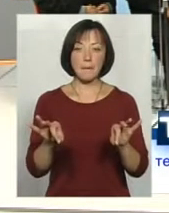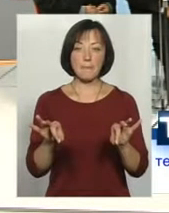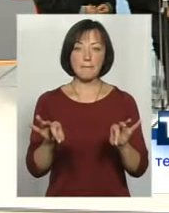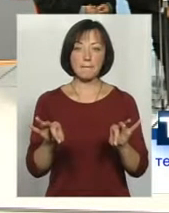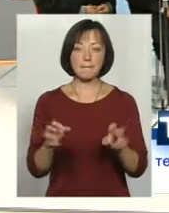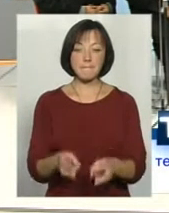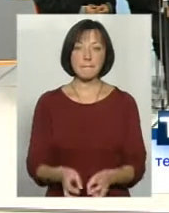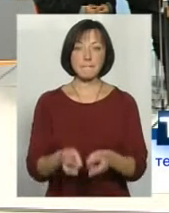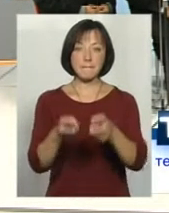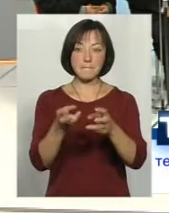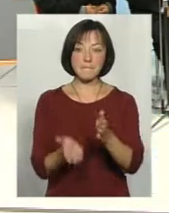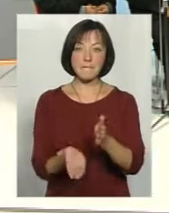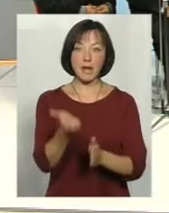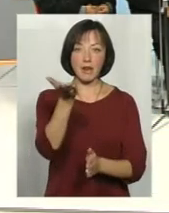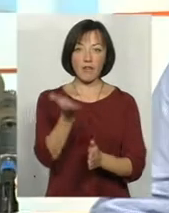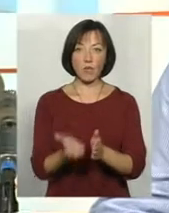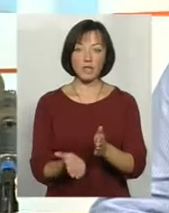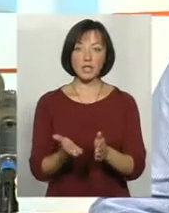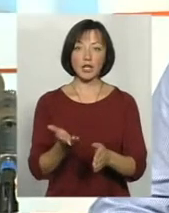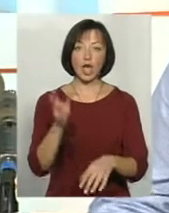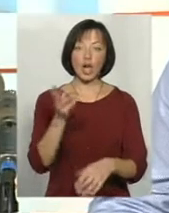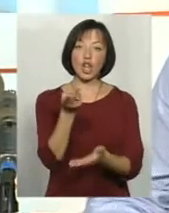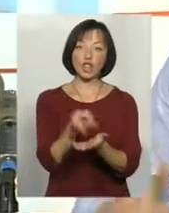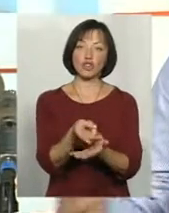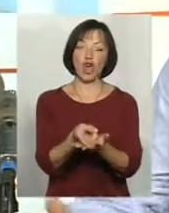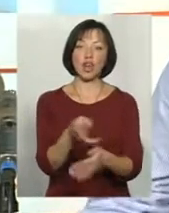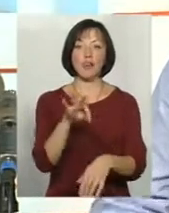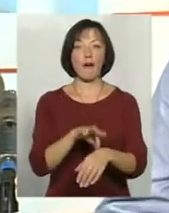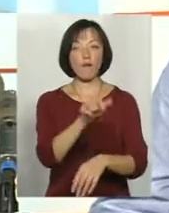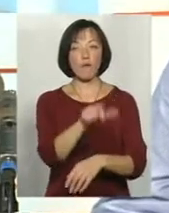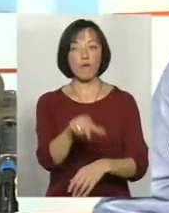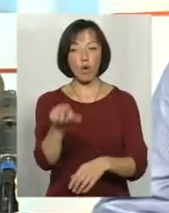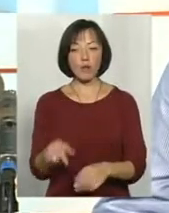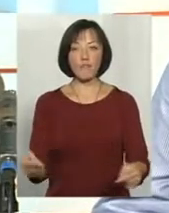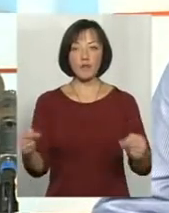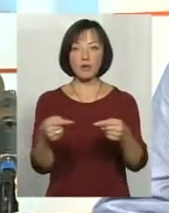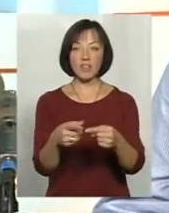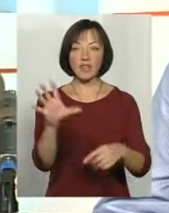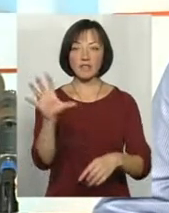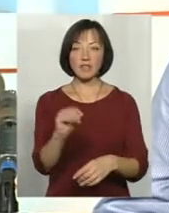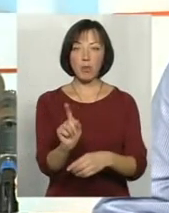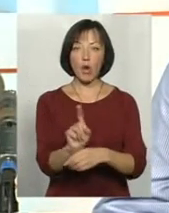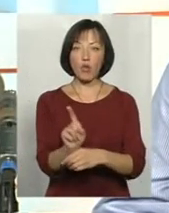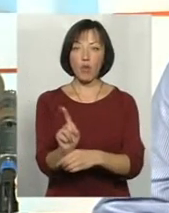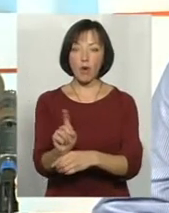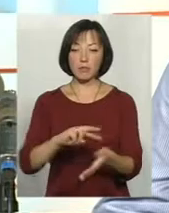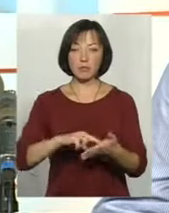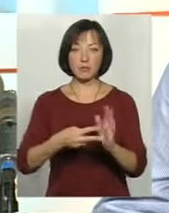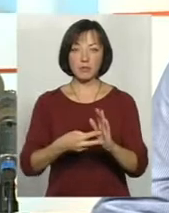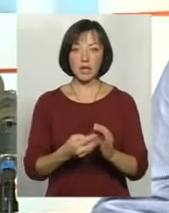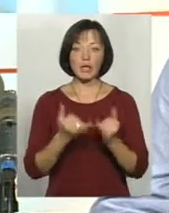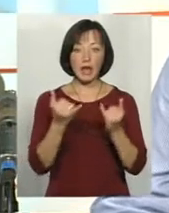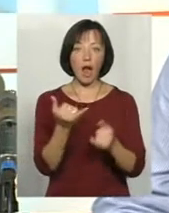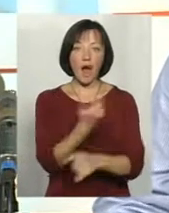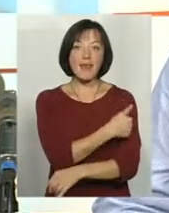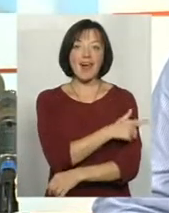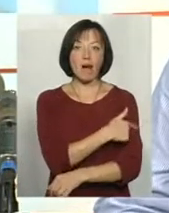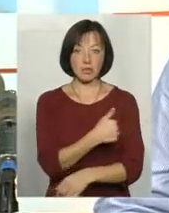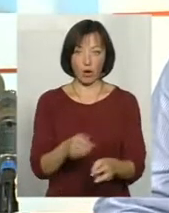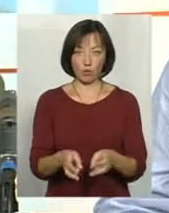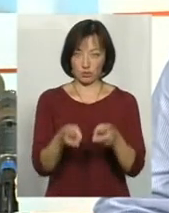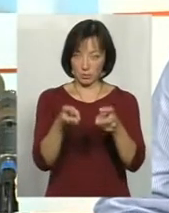перевозити лежачих хворих, який буде відповідати усім нормам, передбаченим для лікарняного ліфта. Ну, про